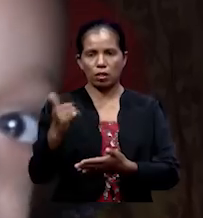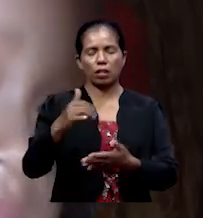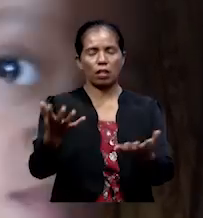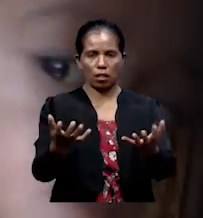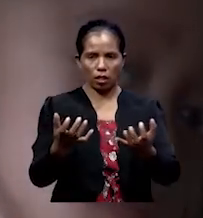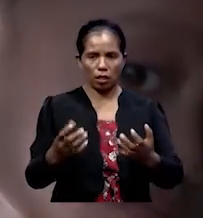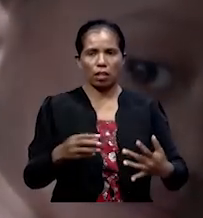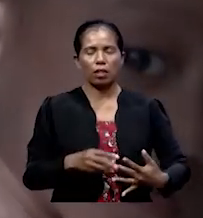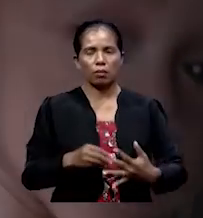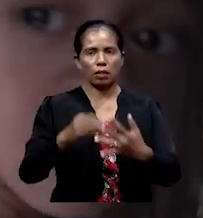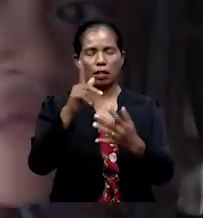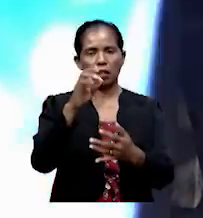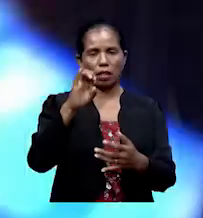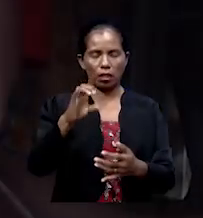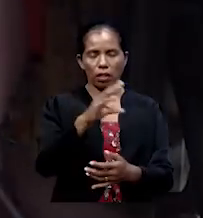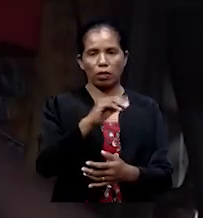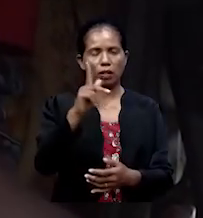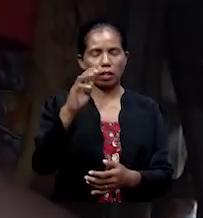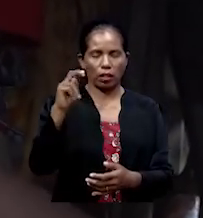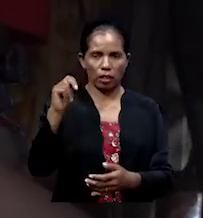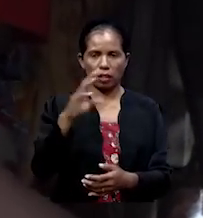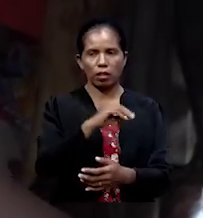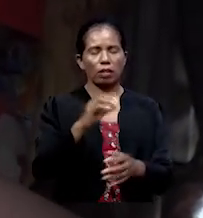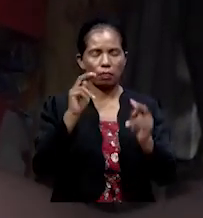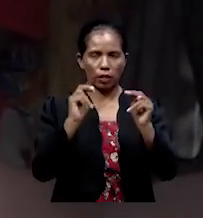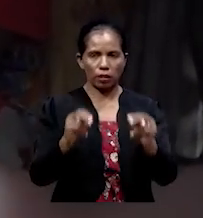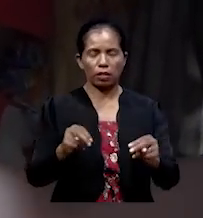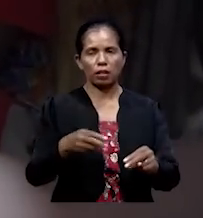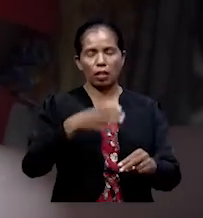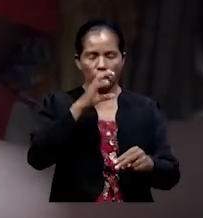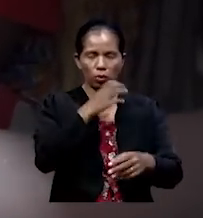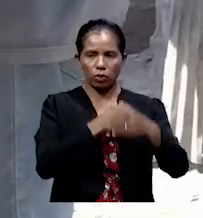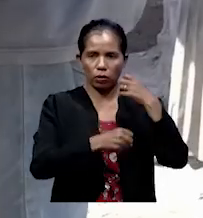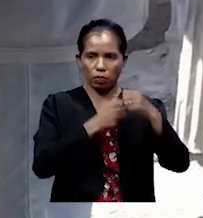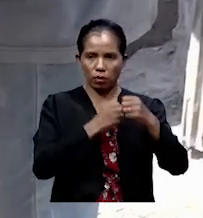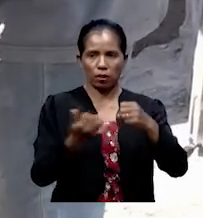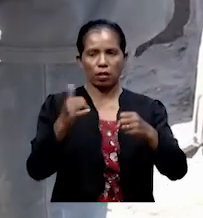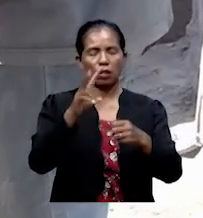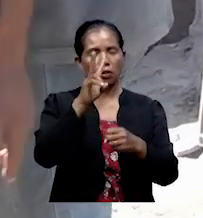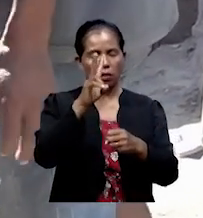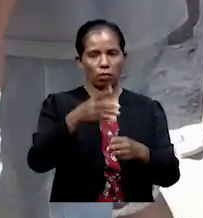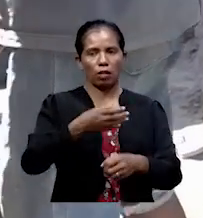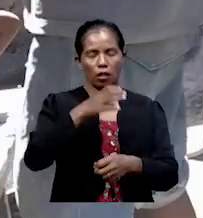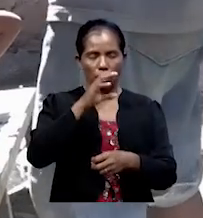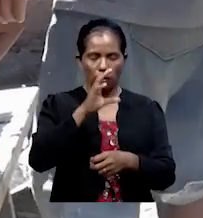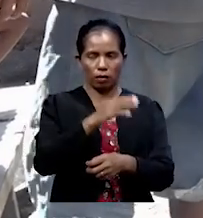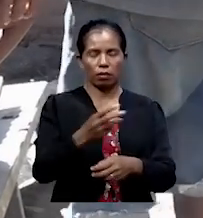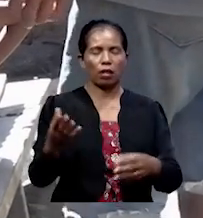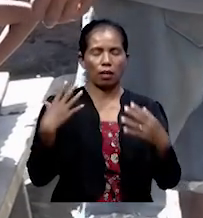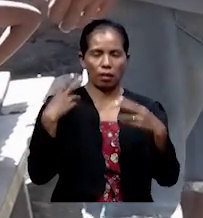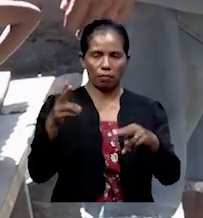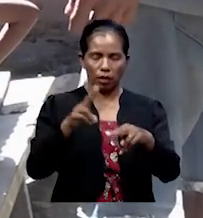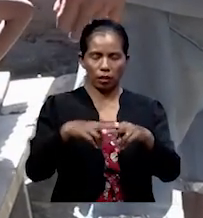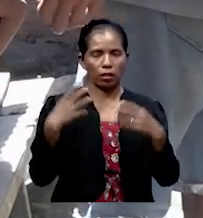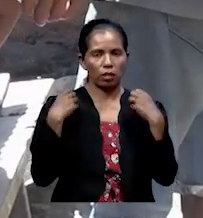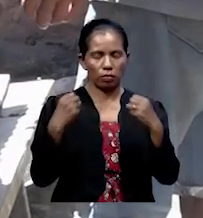liu-liu kenzerson no ke baru nebe se precisa tebe susu beng atu sirane rua hemu ho di aumenta netik sirane forsa balorong